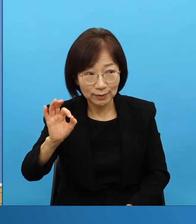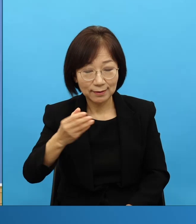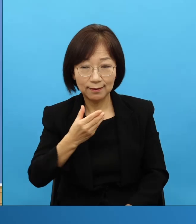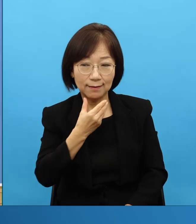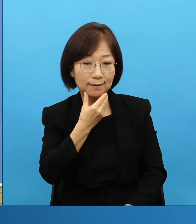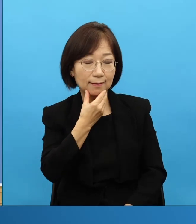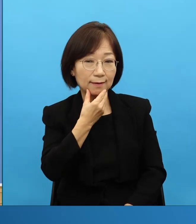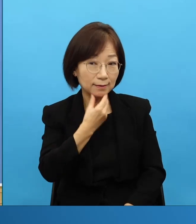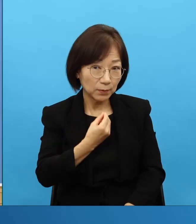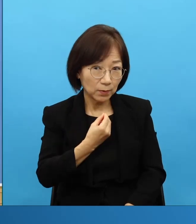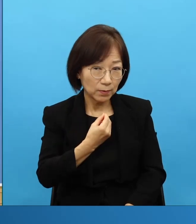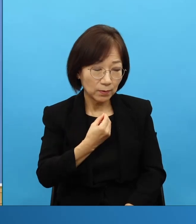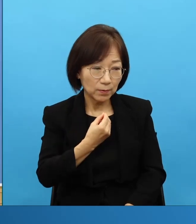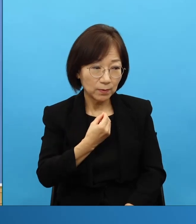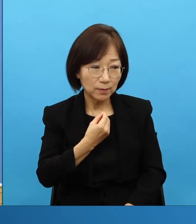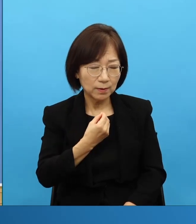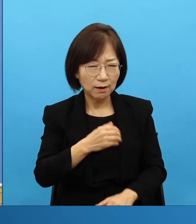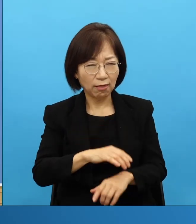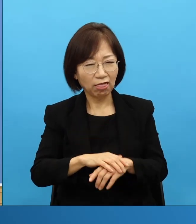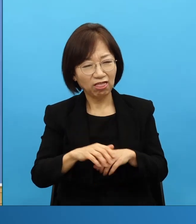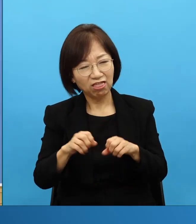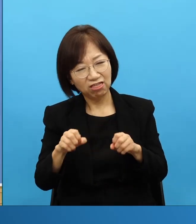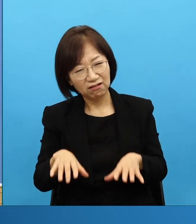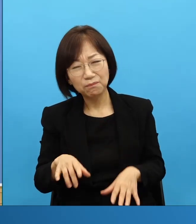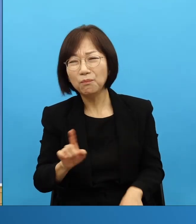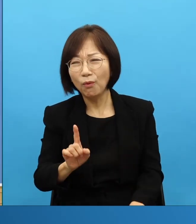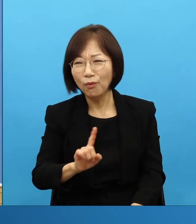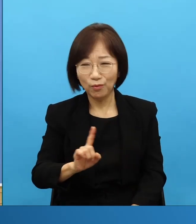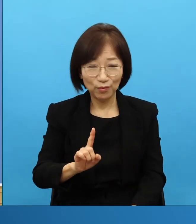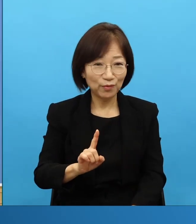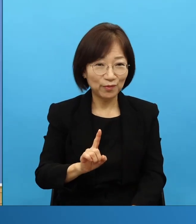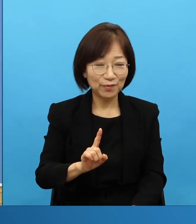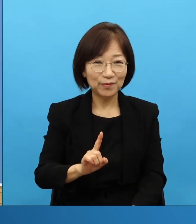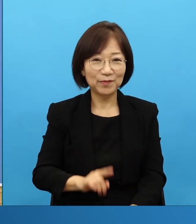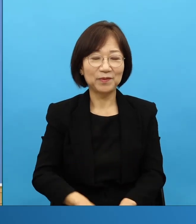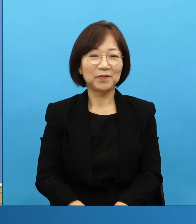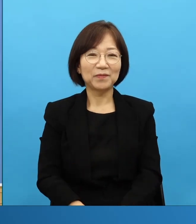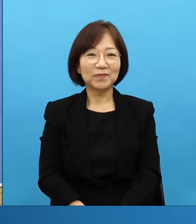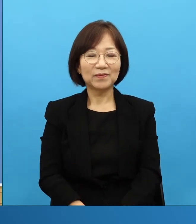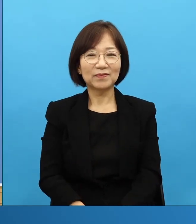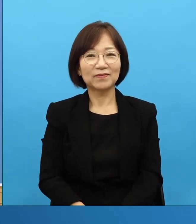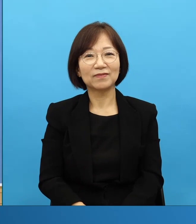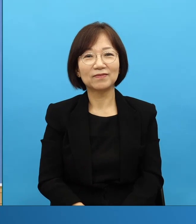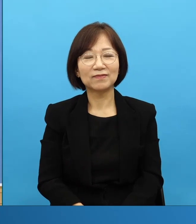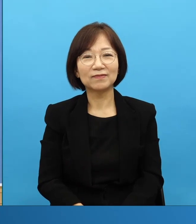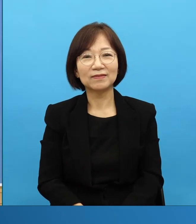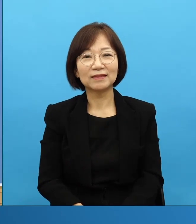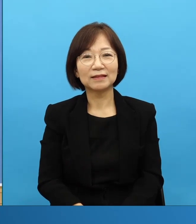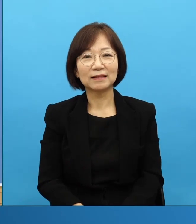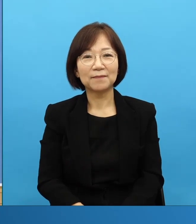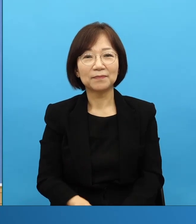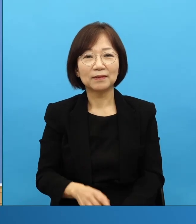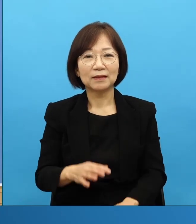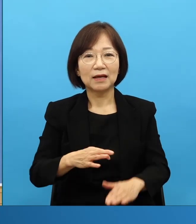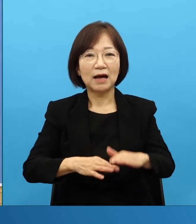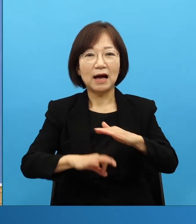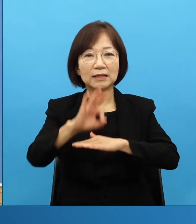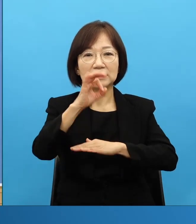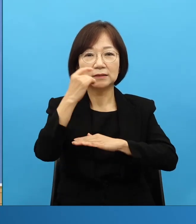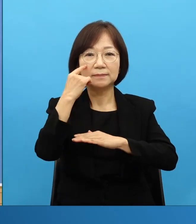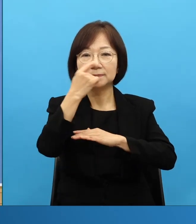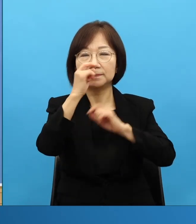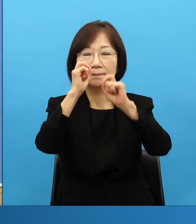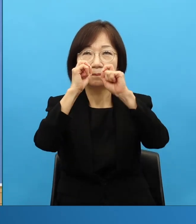happy? 허무합니까? Is it that 나이 you're full 따라 of 다 void? 다르겠죠. I'm sure it's all different, 중요합니다. but that's important. 그 시간의 기도는요